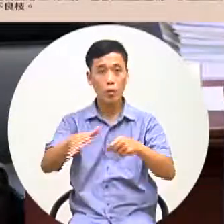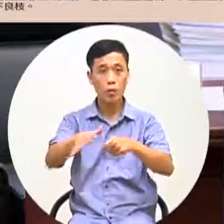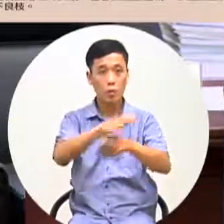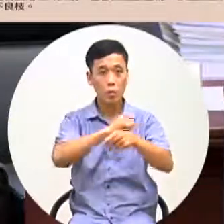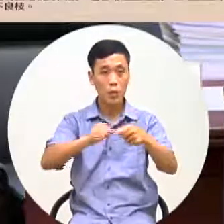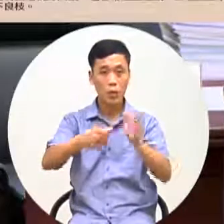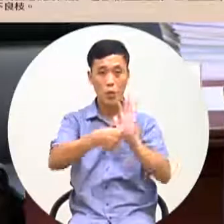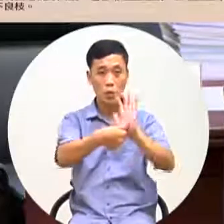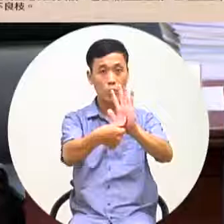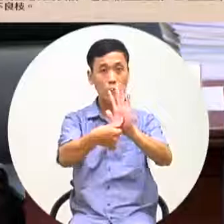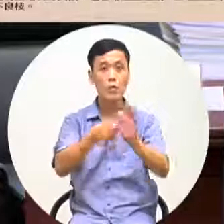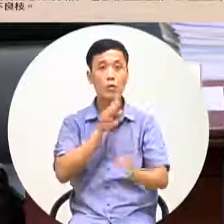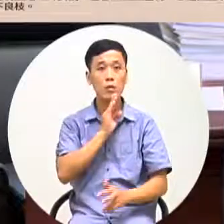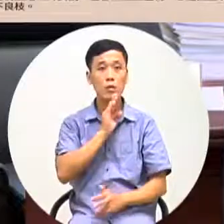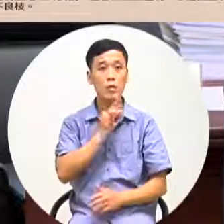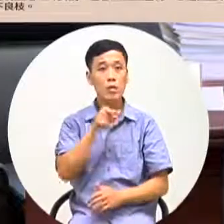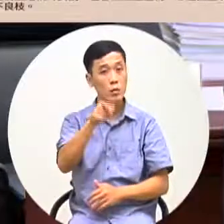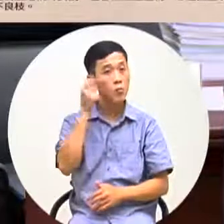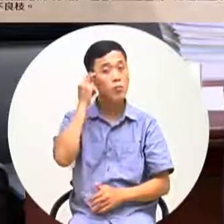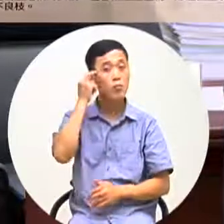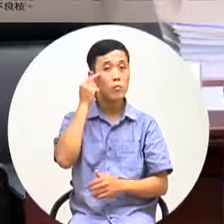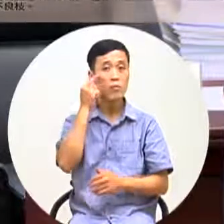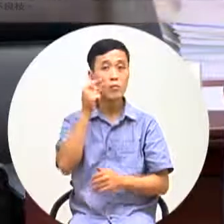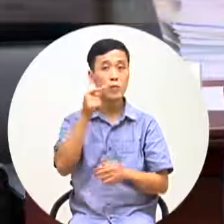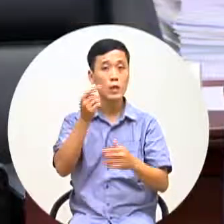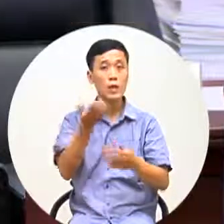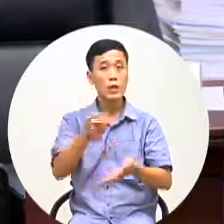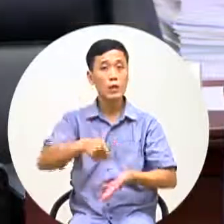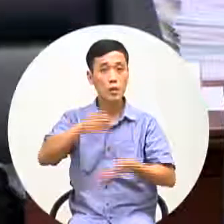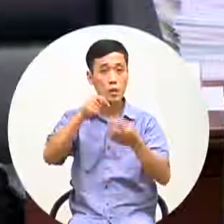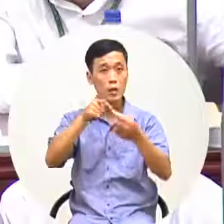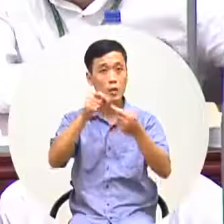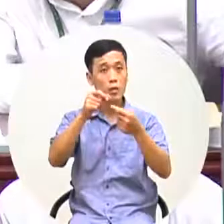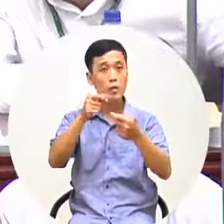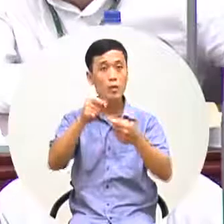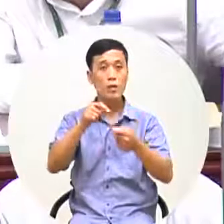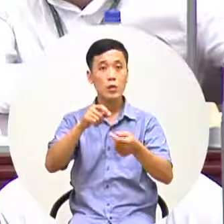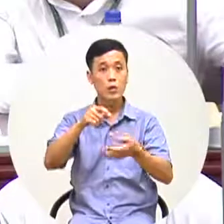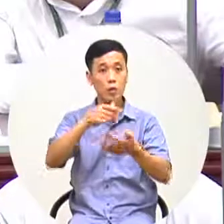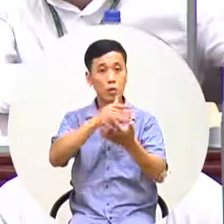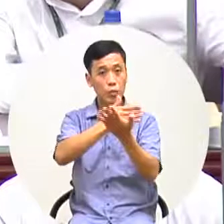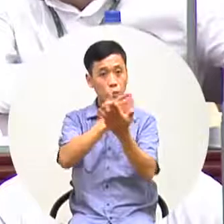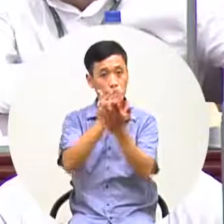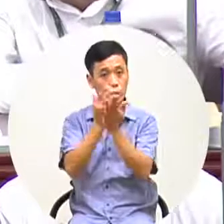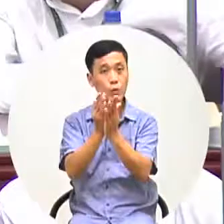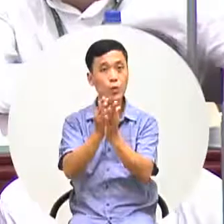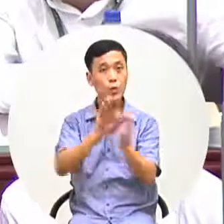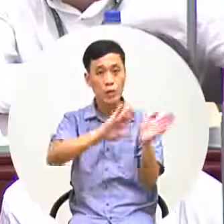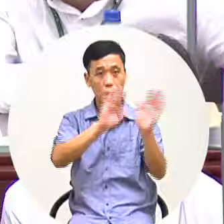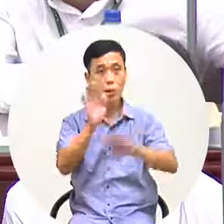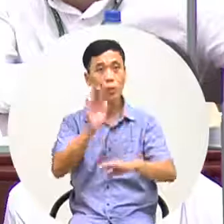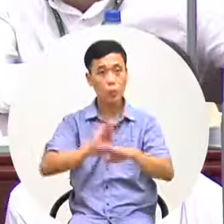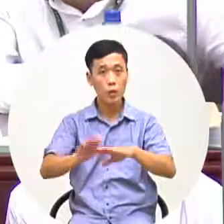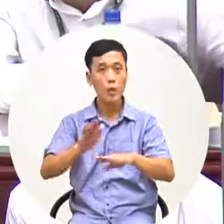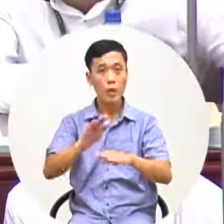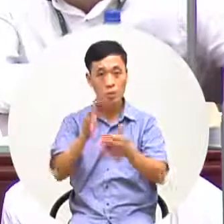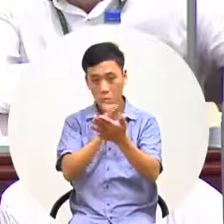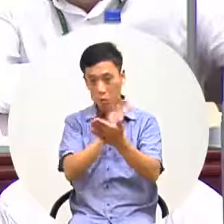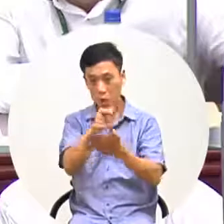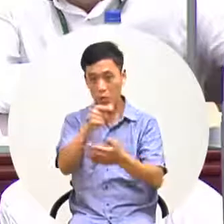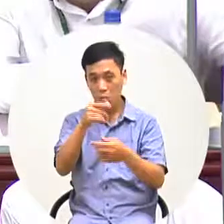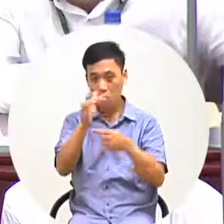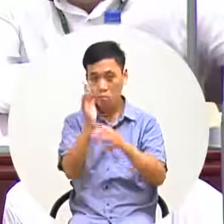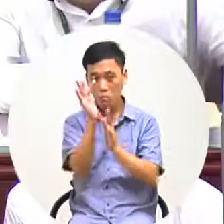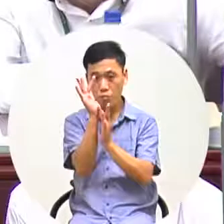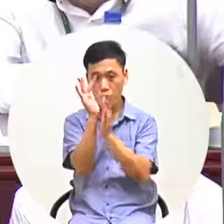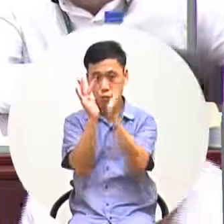得哪一种会有这种现象，可以判定为不良枝是哪一种？不要给答案